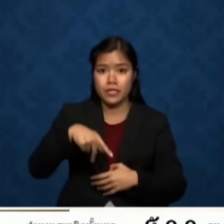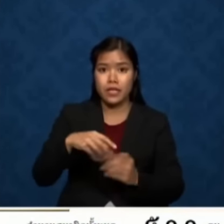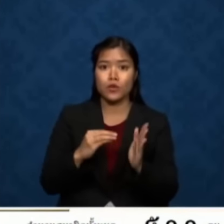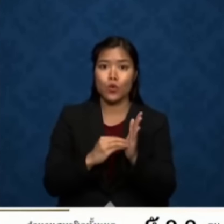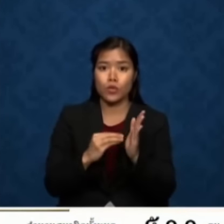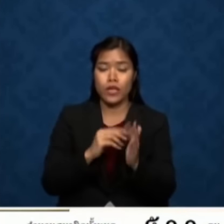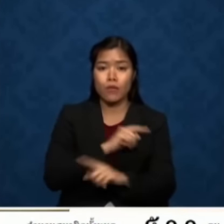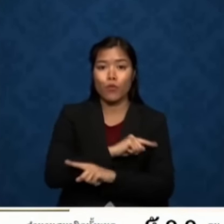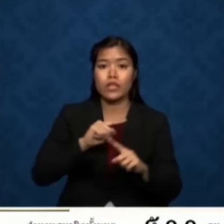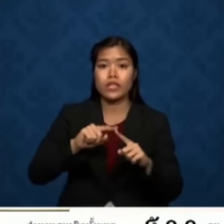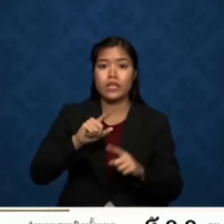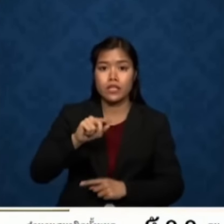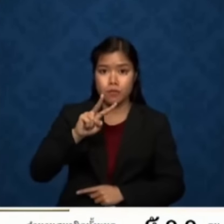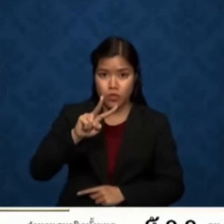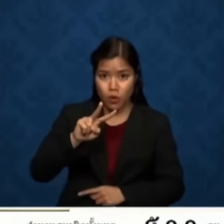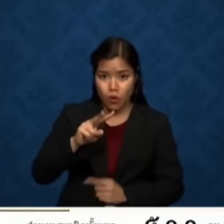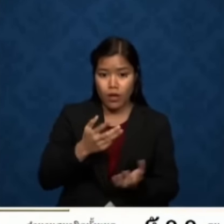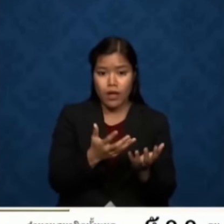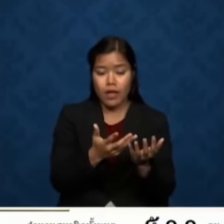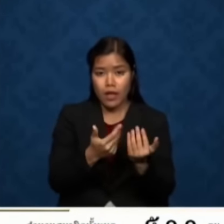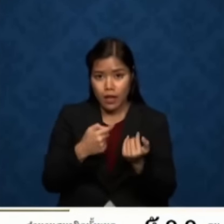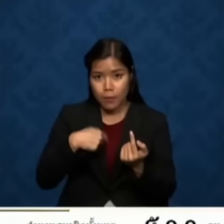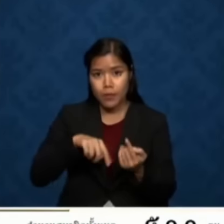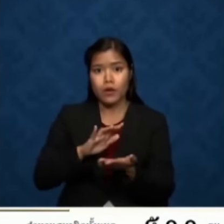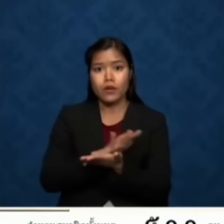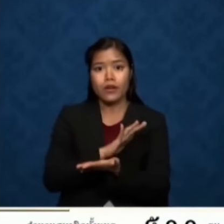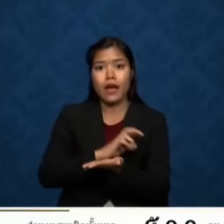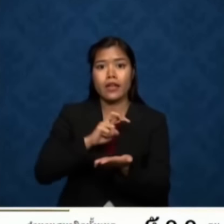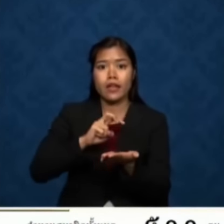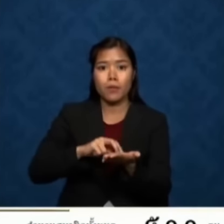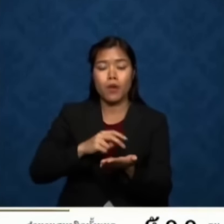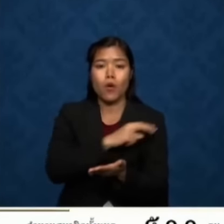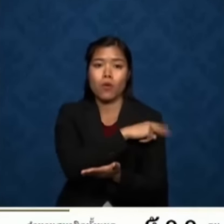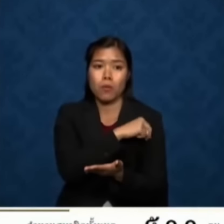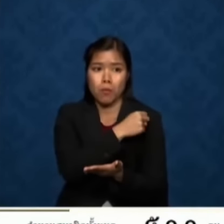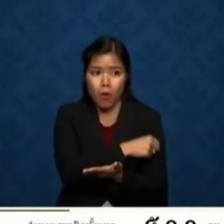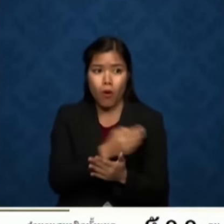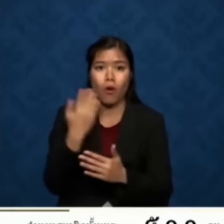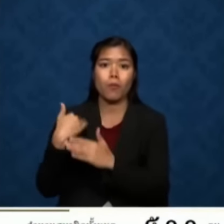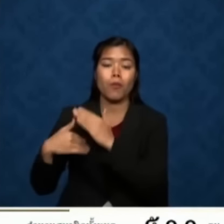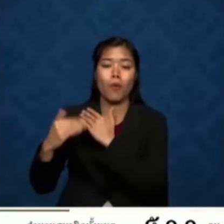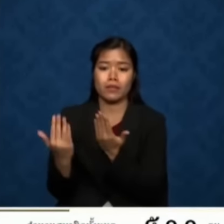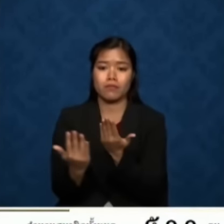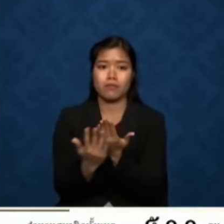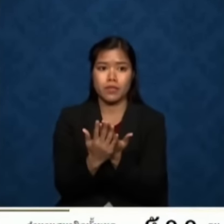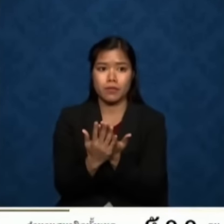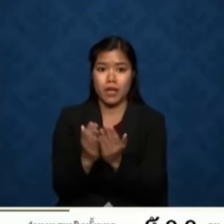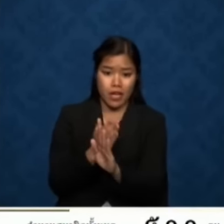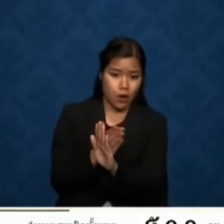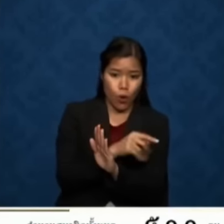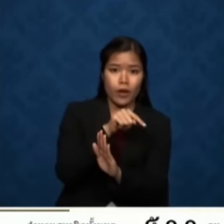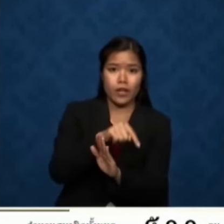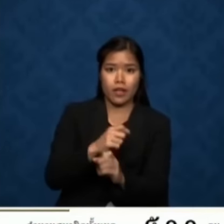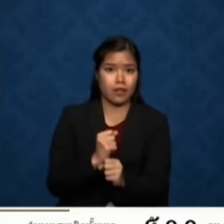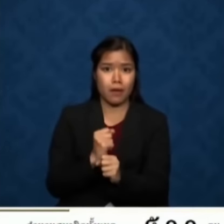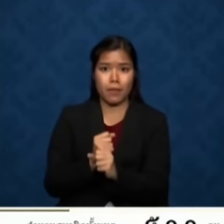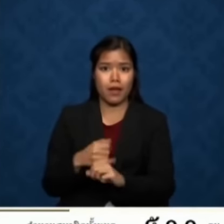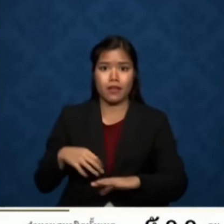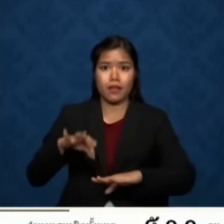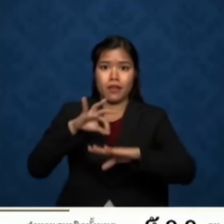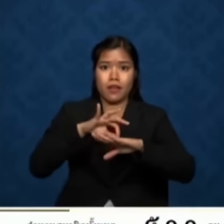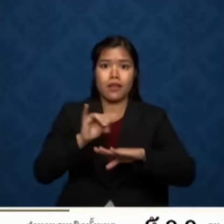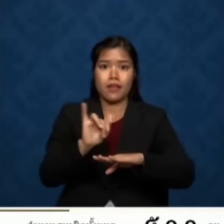วมีใบรับรองแพทย์พร้อมประวัติอันนี้ผมยังไม่ได้เข้ามาทำงานอันนี้ผมไปตรวจค้